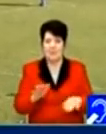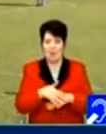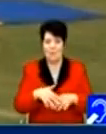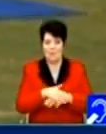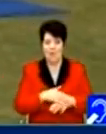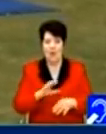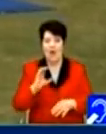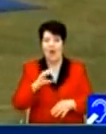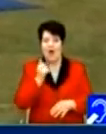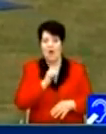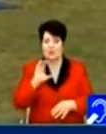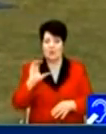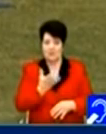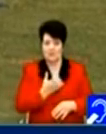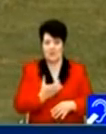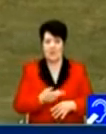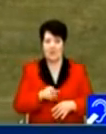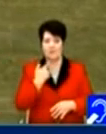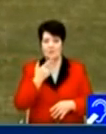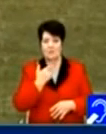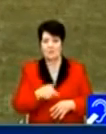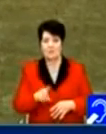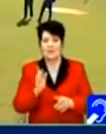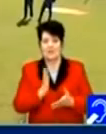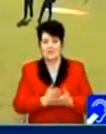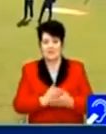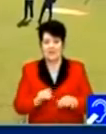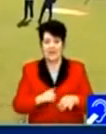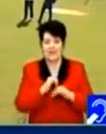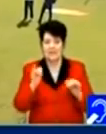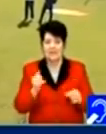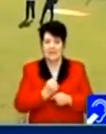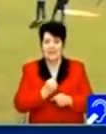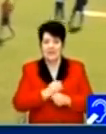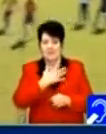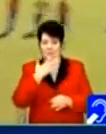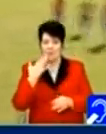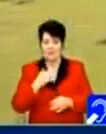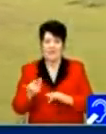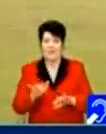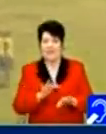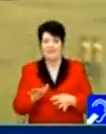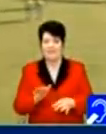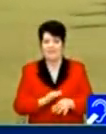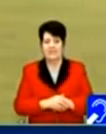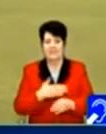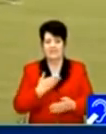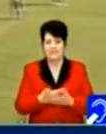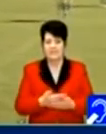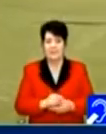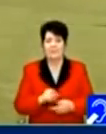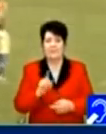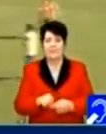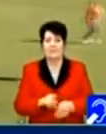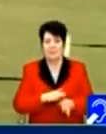anul centenarului, este anul în care Federația Română de Oină a desfășurat multe activități pentru a marca